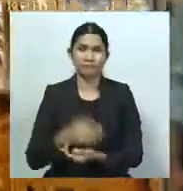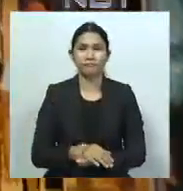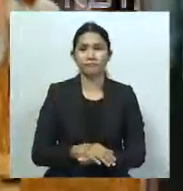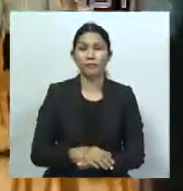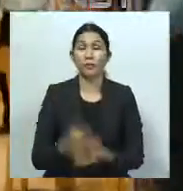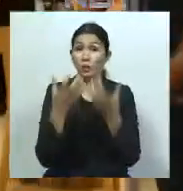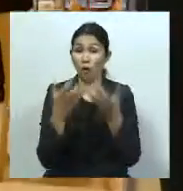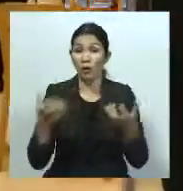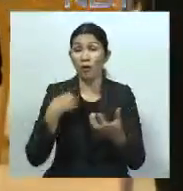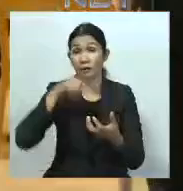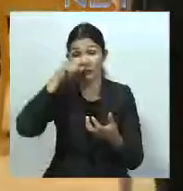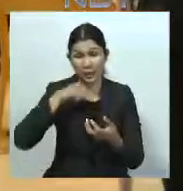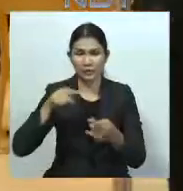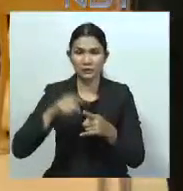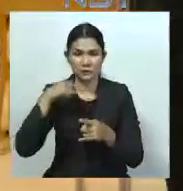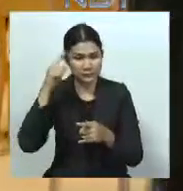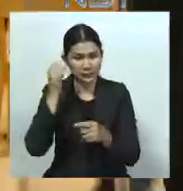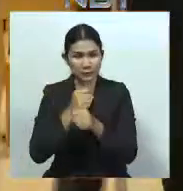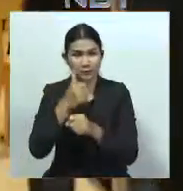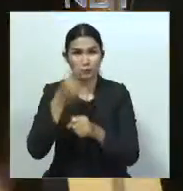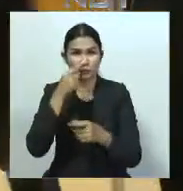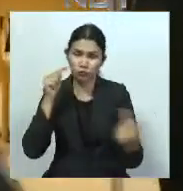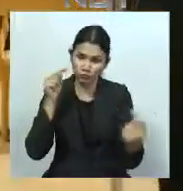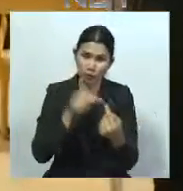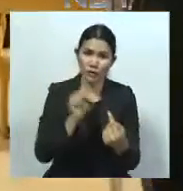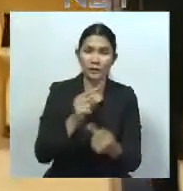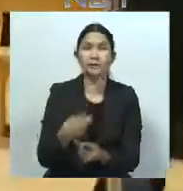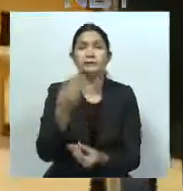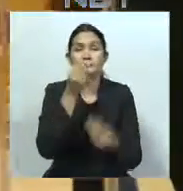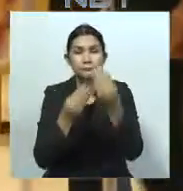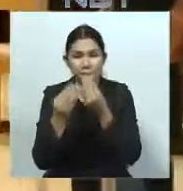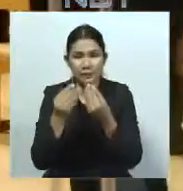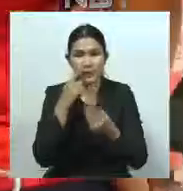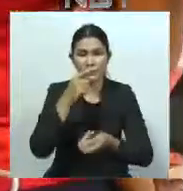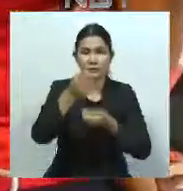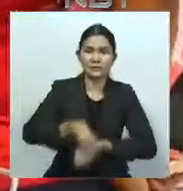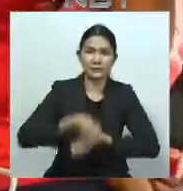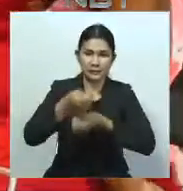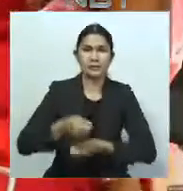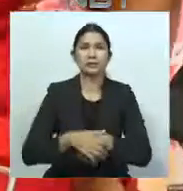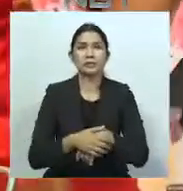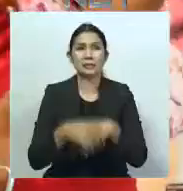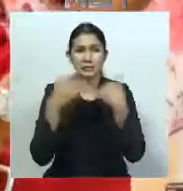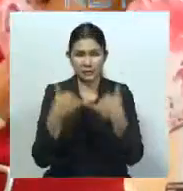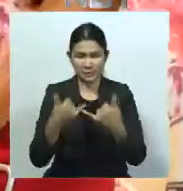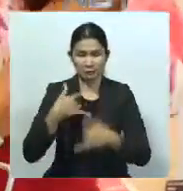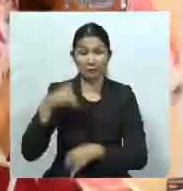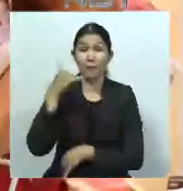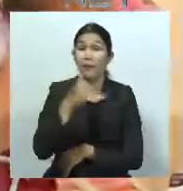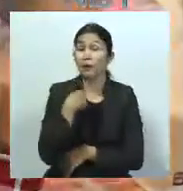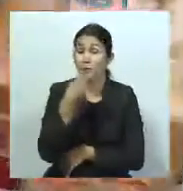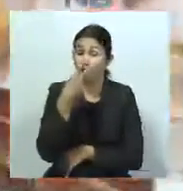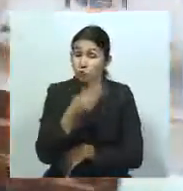สินค้าที่ไทยมีศักยภาพเหมาะกับเจาะตลาดได้แก่อาหารและเกษตรแปรรูปซึ่งจากการที่เราไปสำรวจฟู้ดม